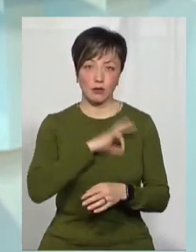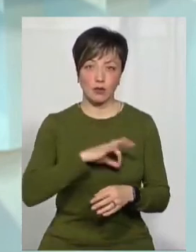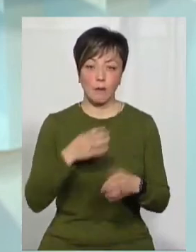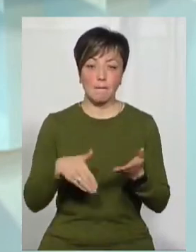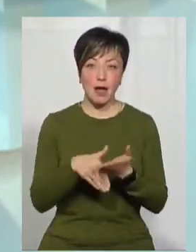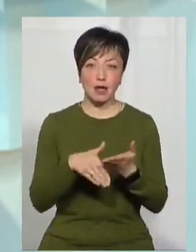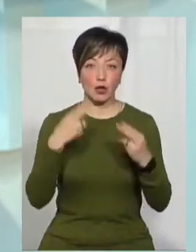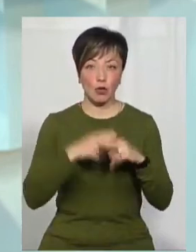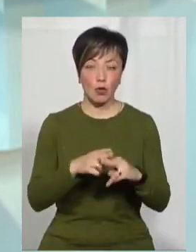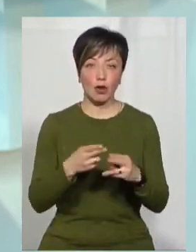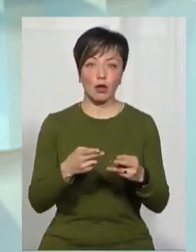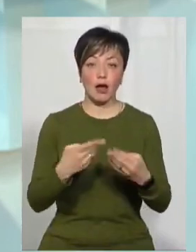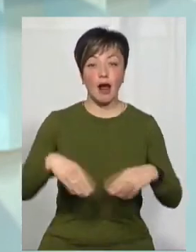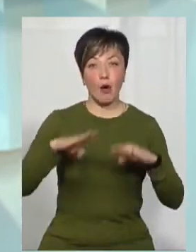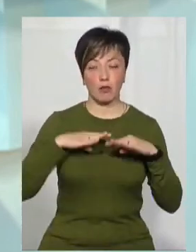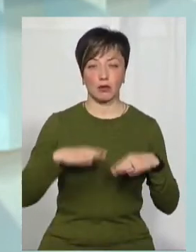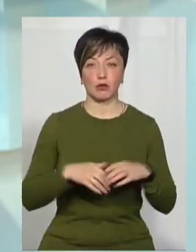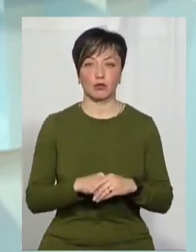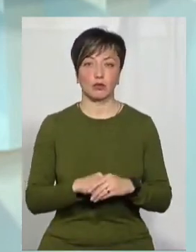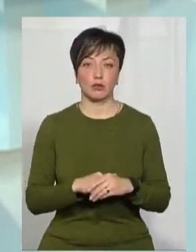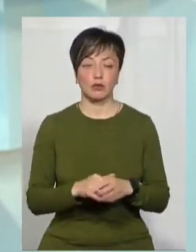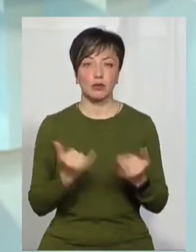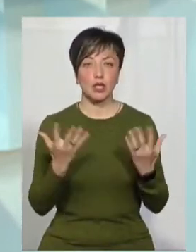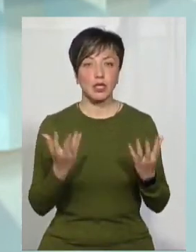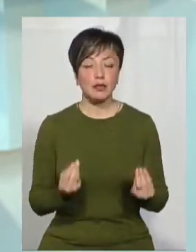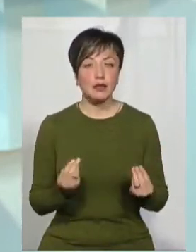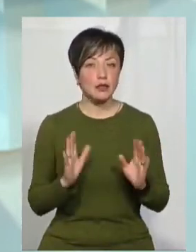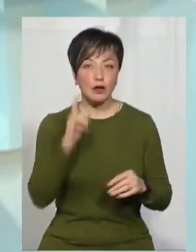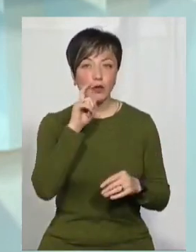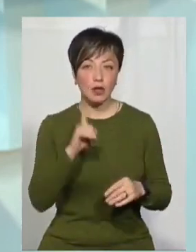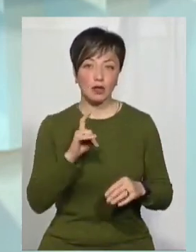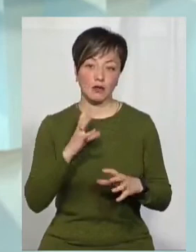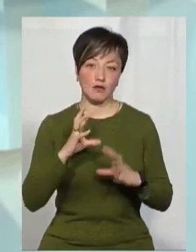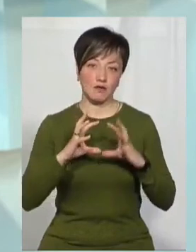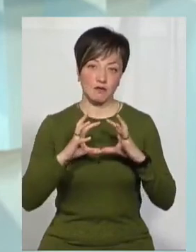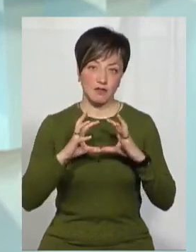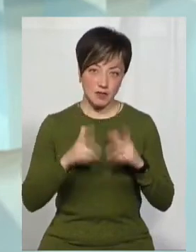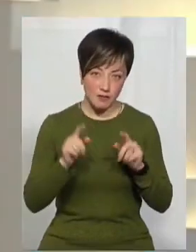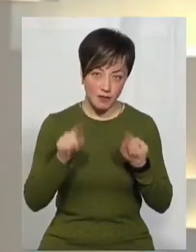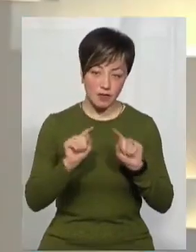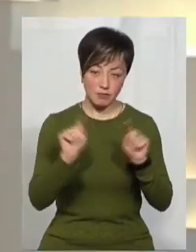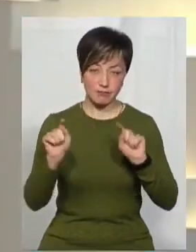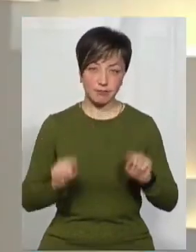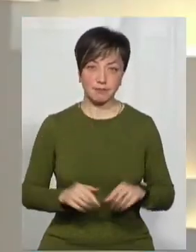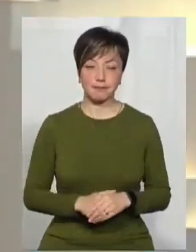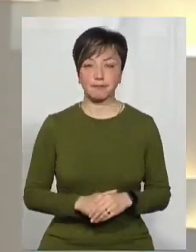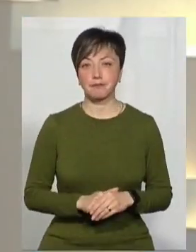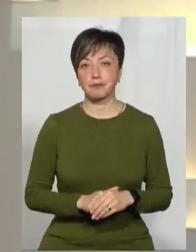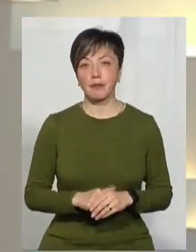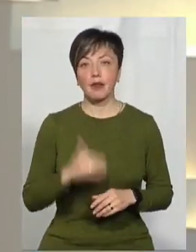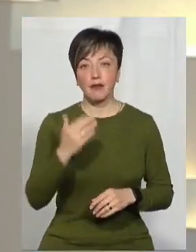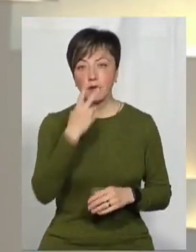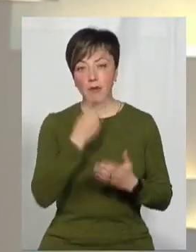використовувати ті методи, технології, які нам рекомендують, які є на сьогоднішній день не лише в Україні, але й у світі. А чи відзначаєте от